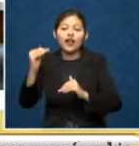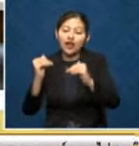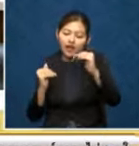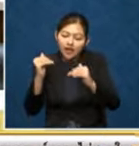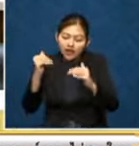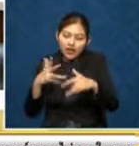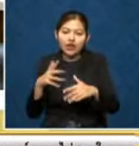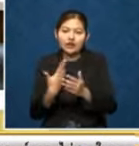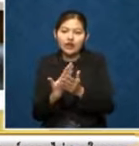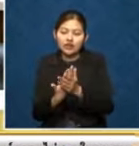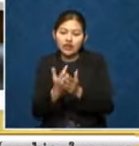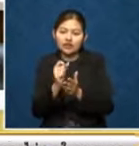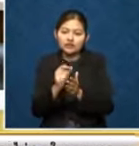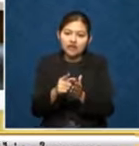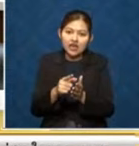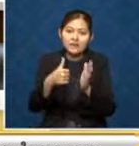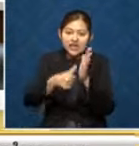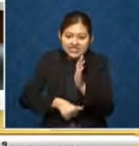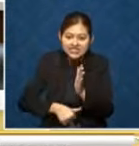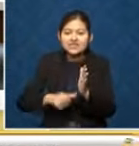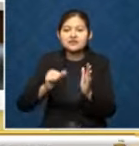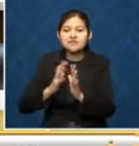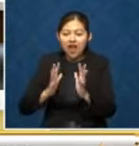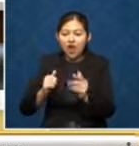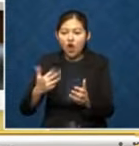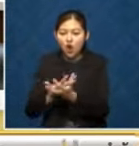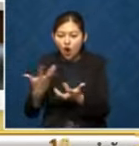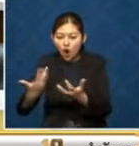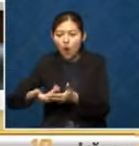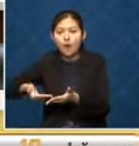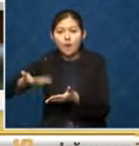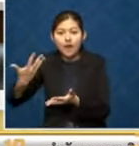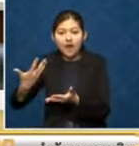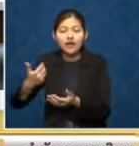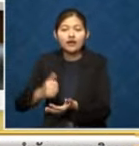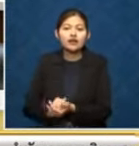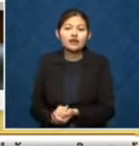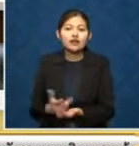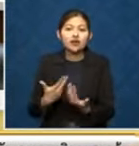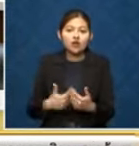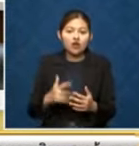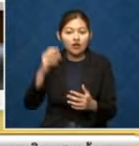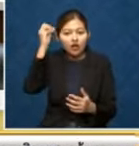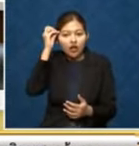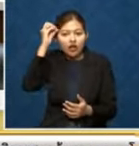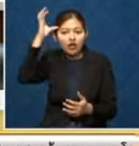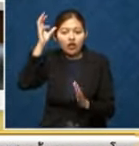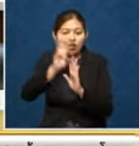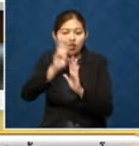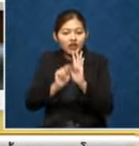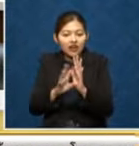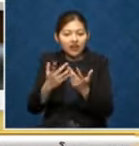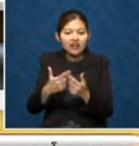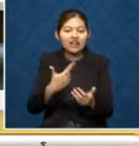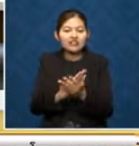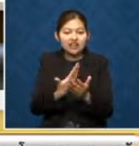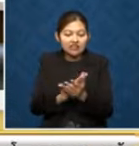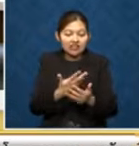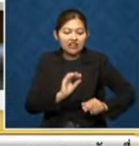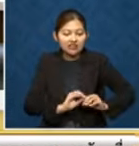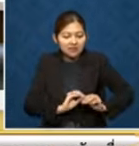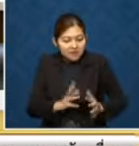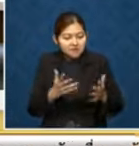ครองชีพที่สูงขึ้นสินค้าข้าวของราคาแพงขึ้นไปจนถึงปัญหาการขาดความรู้และวินัยทางการเงินและมีความ